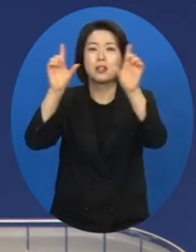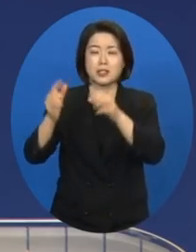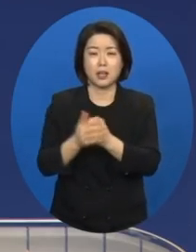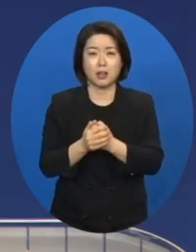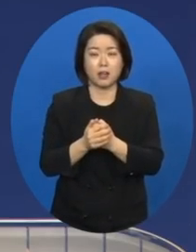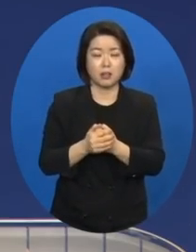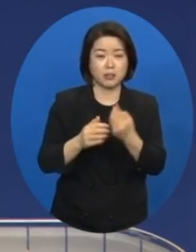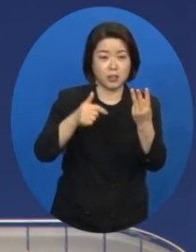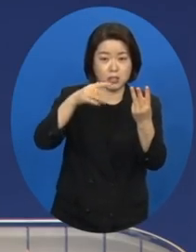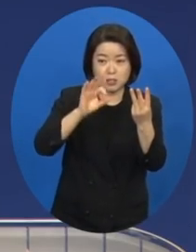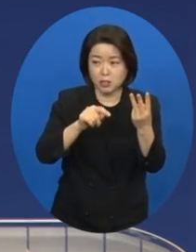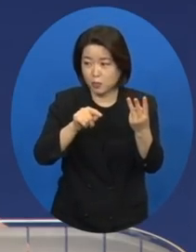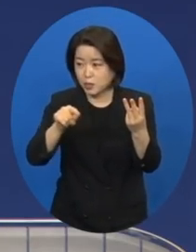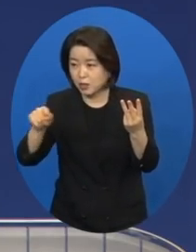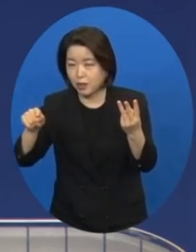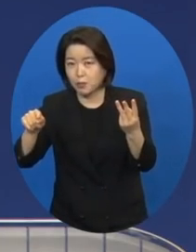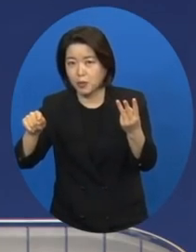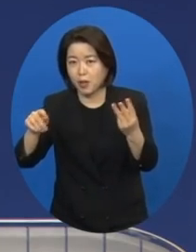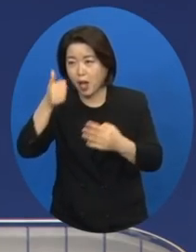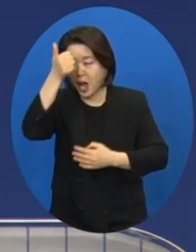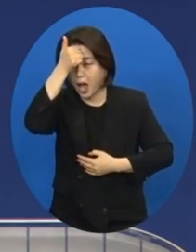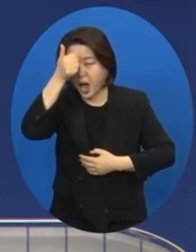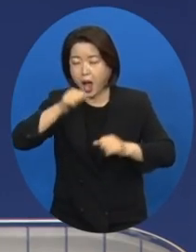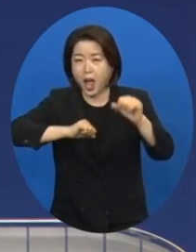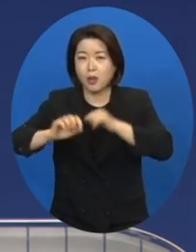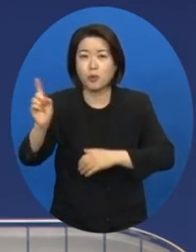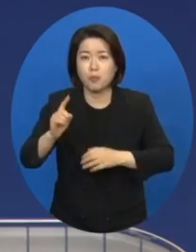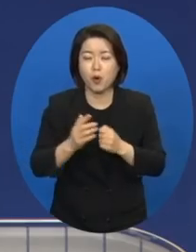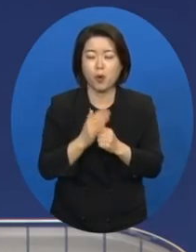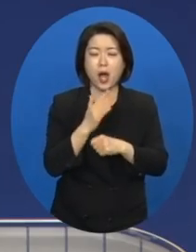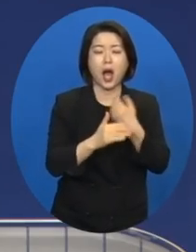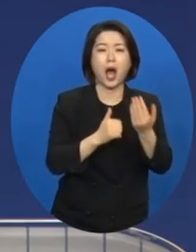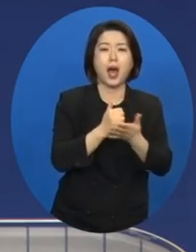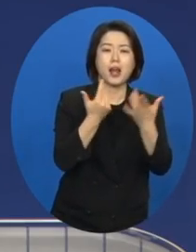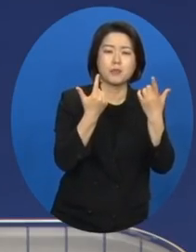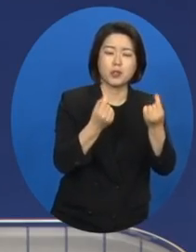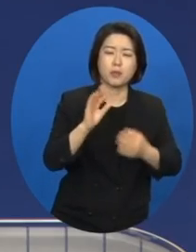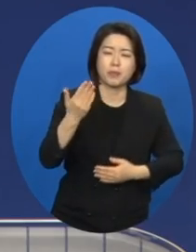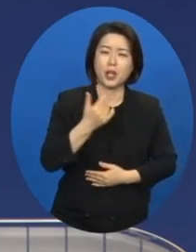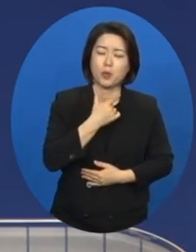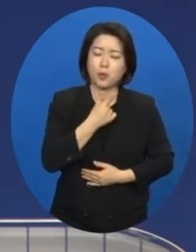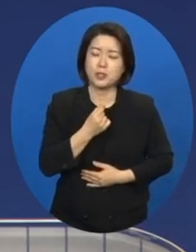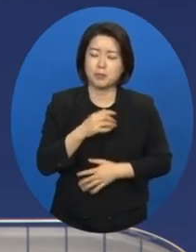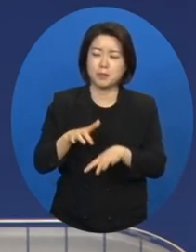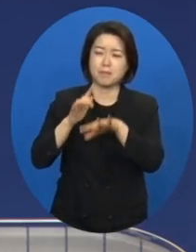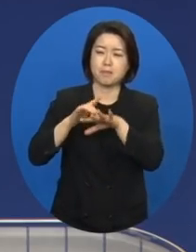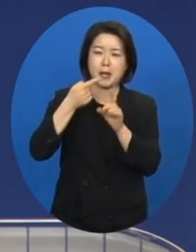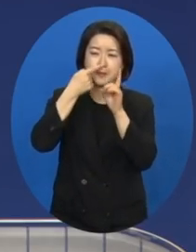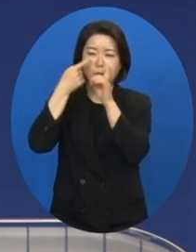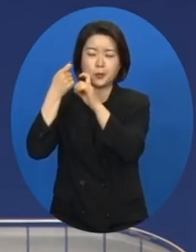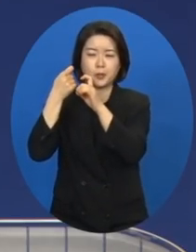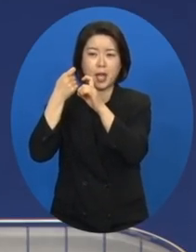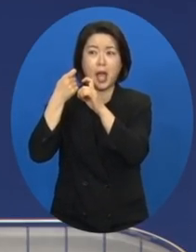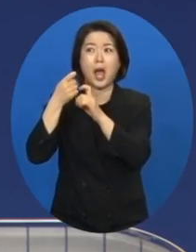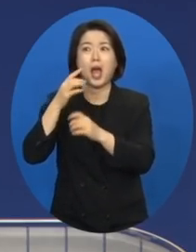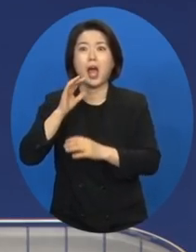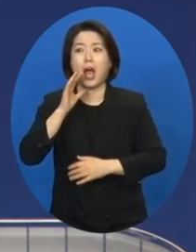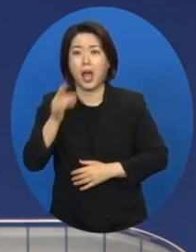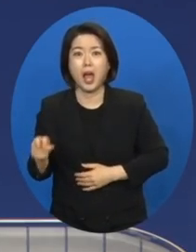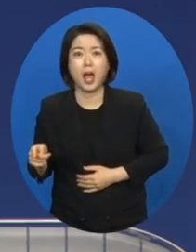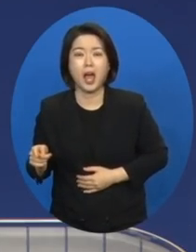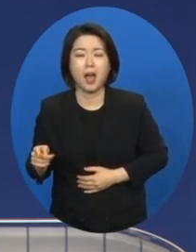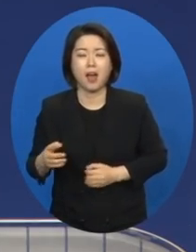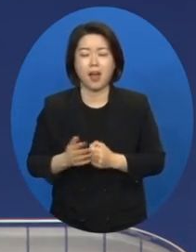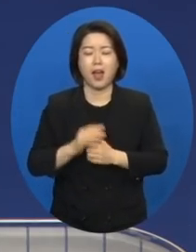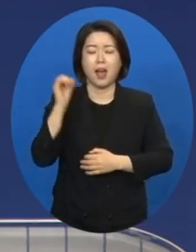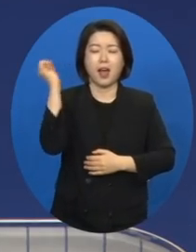가게 되면 그가 어떻게 하냐면 하나님처럼 되고자 하는 어떤 그 마귀의 유혹에, 뱀의 유혹에 넘어가서 아,